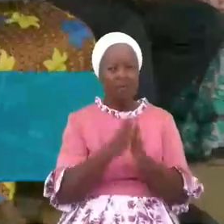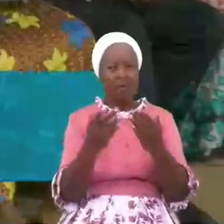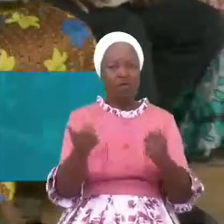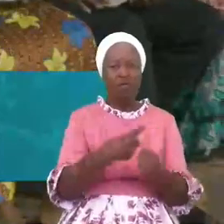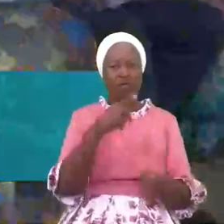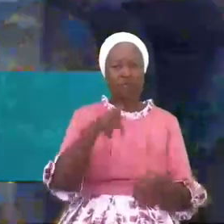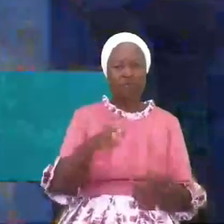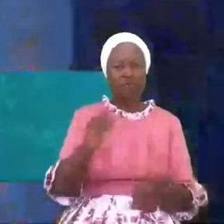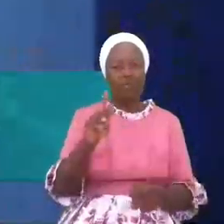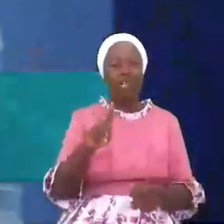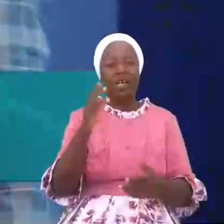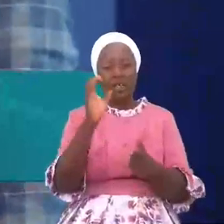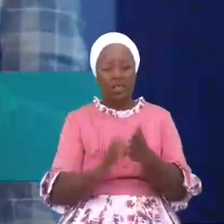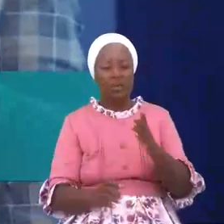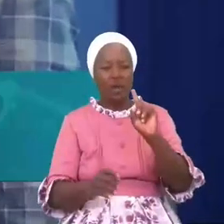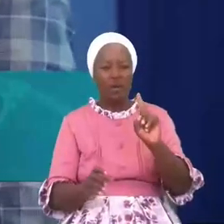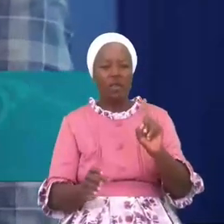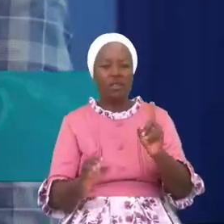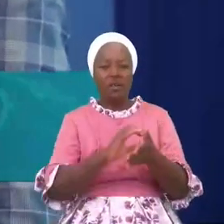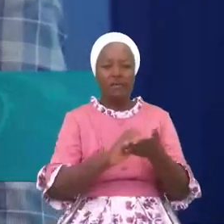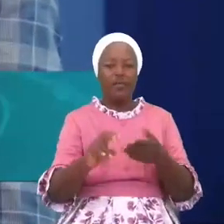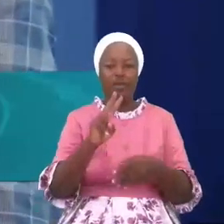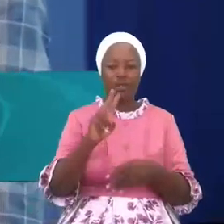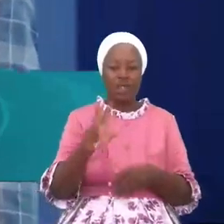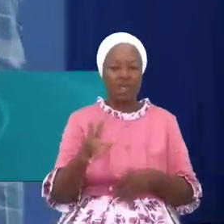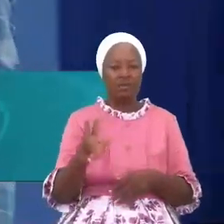1 Pierre, chapitre 1, verset